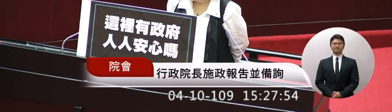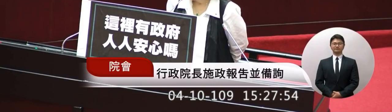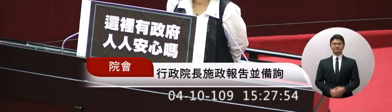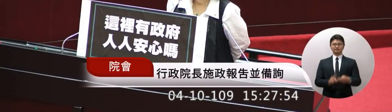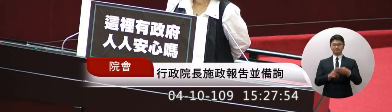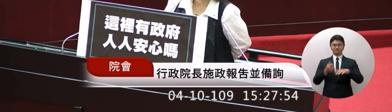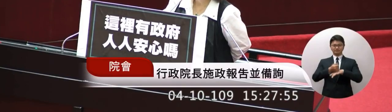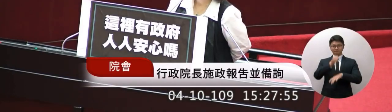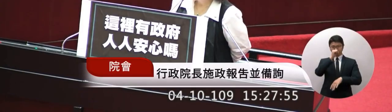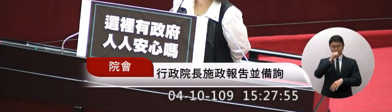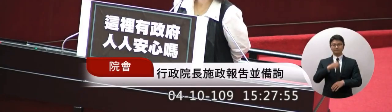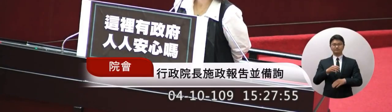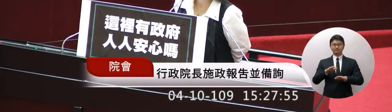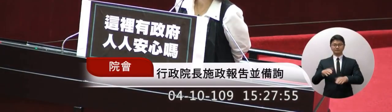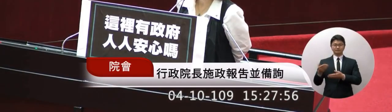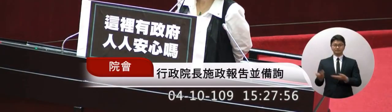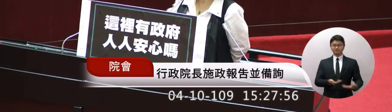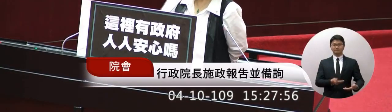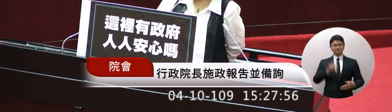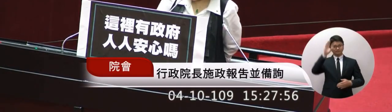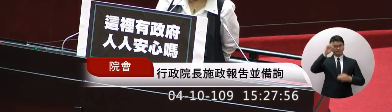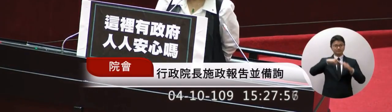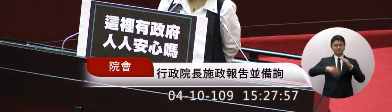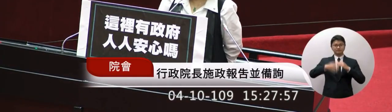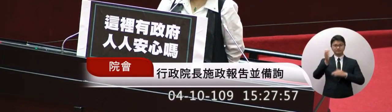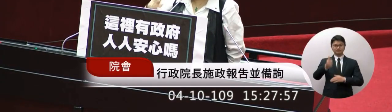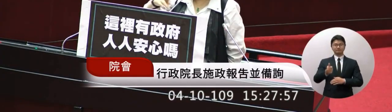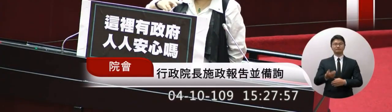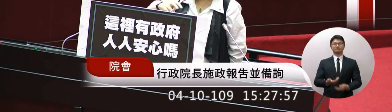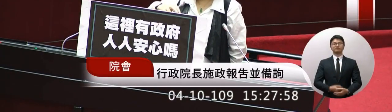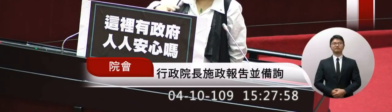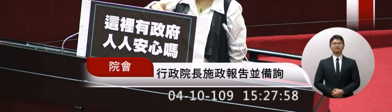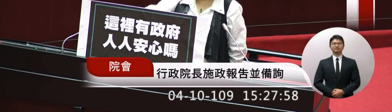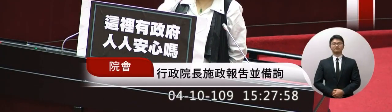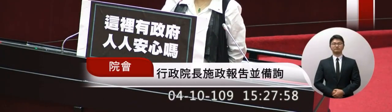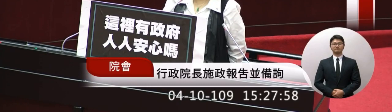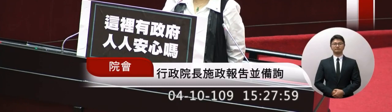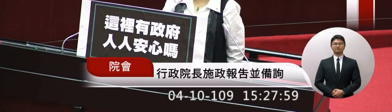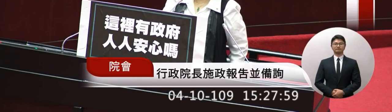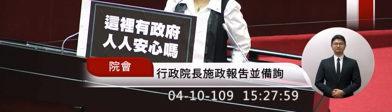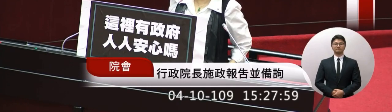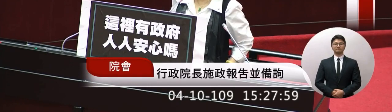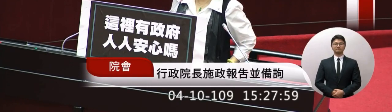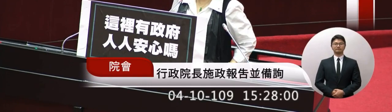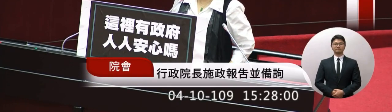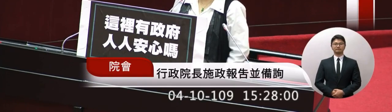主席好，有请苏院长。 请苏院长。